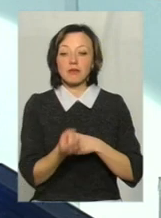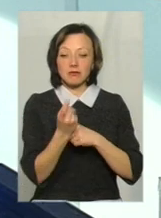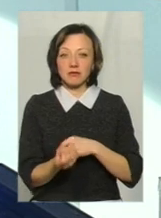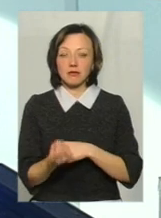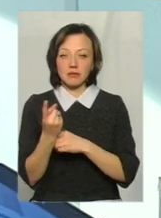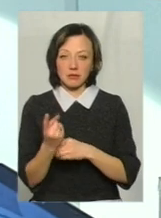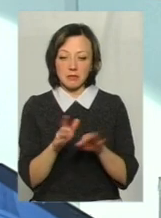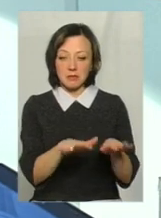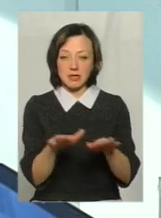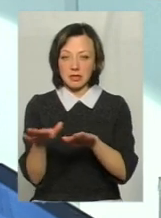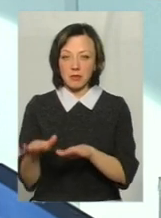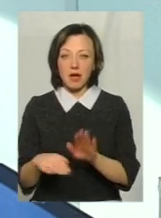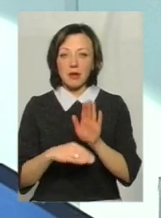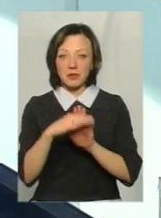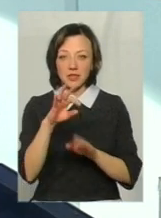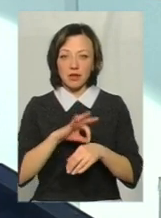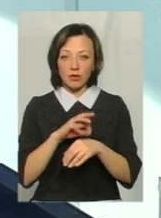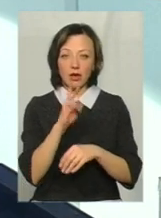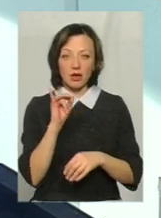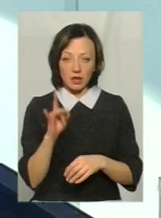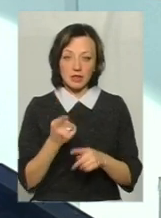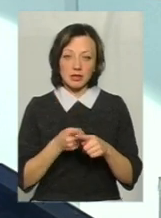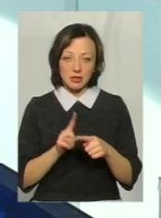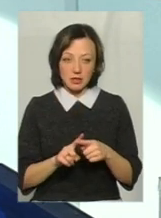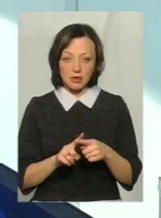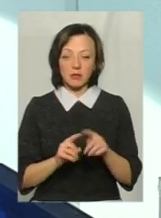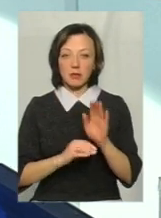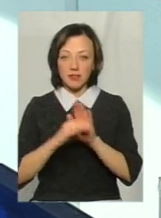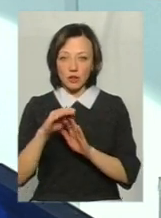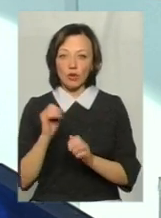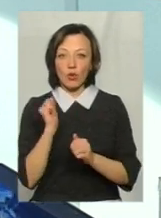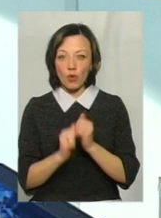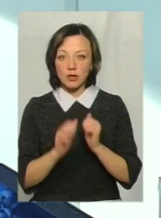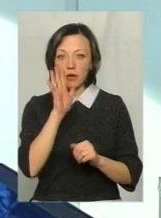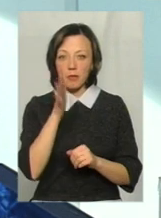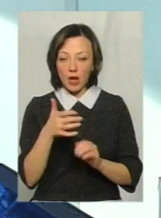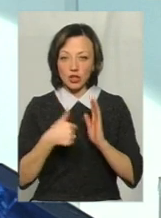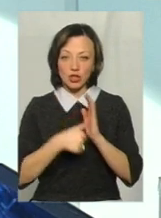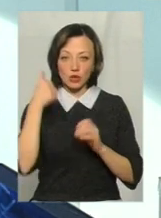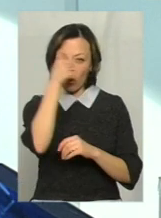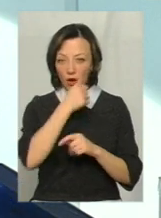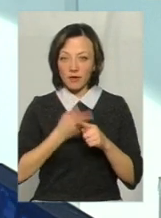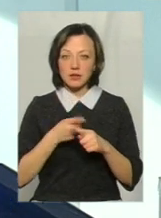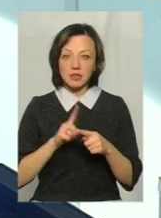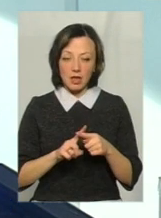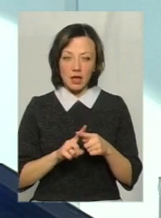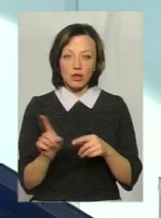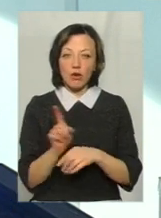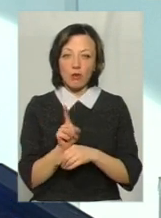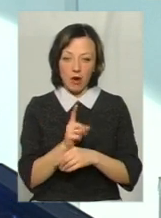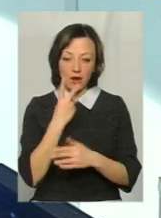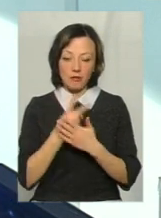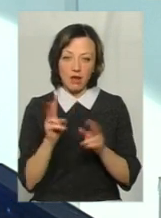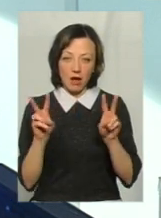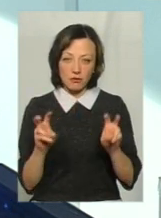В принципі, підвищення захворюваності на кір, то є логічно, воно підвищується кожні 5-6 років. Тобто, це є, ну, якби нормальним